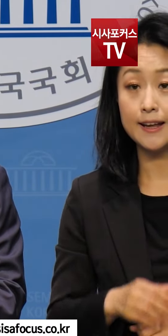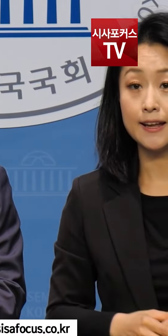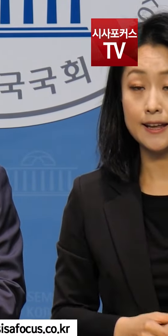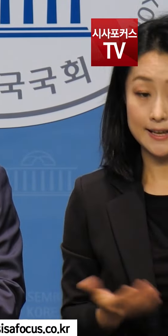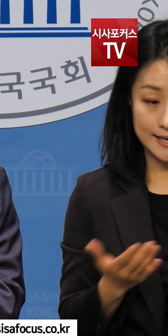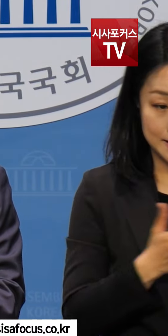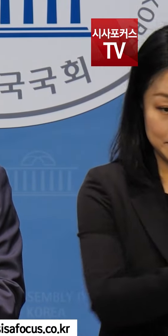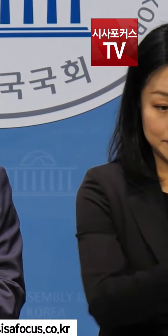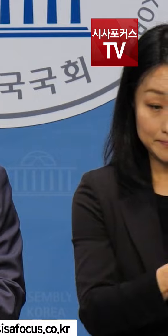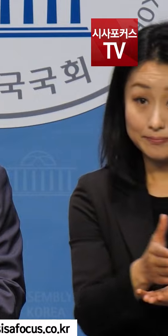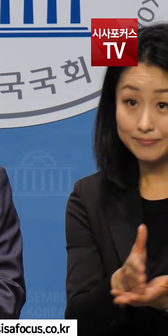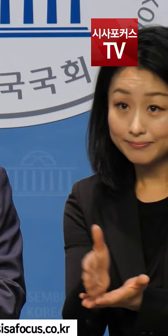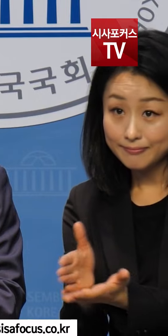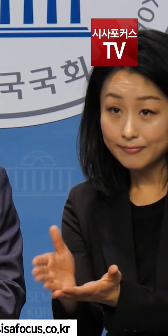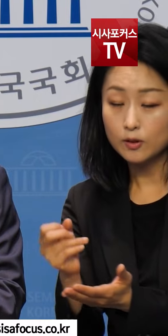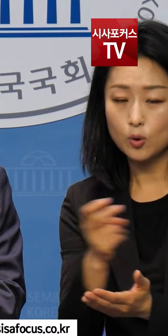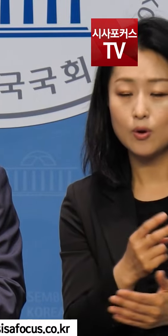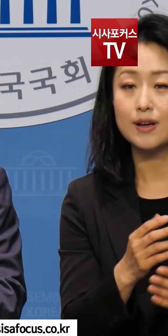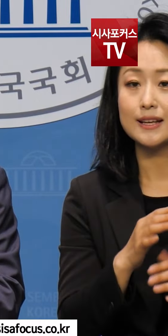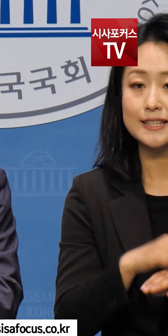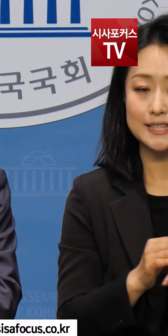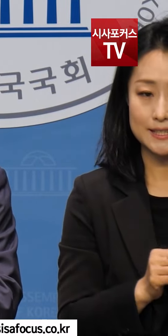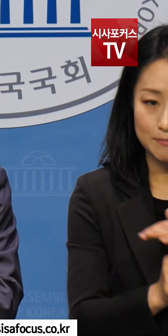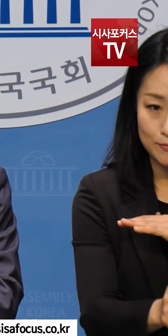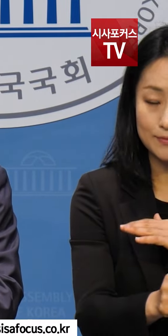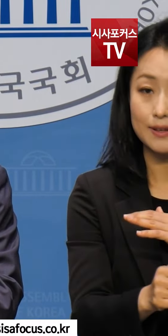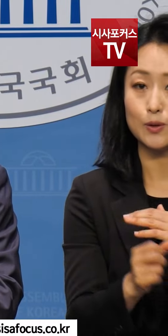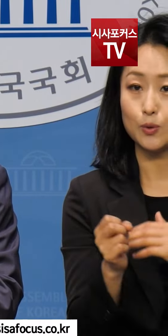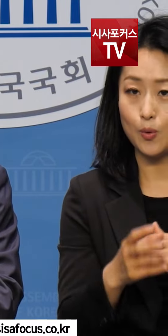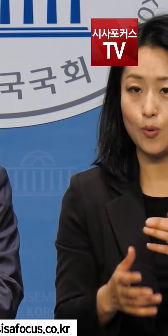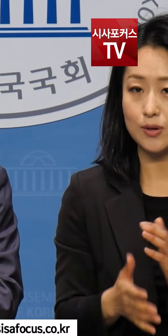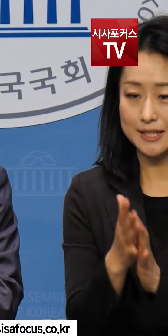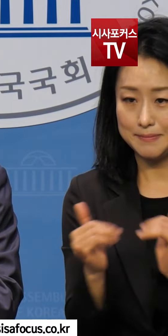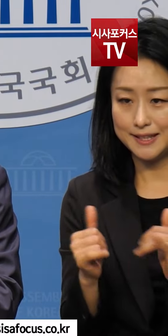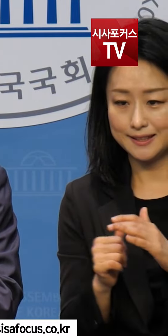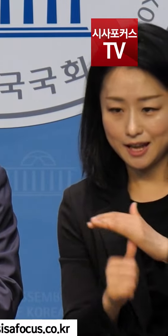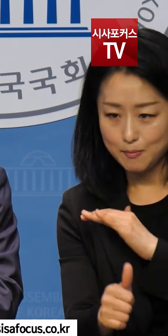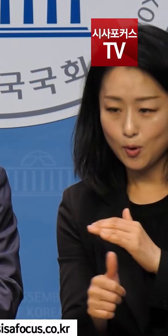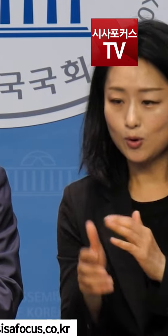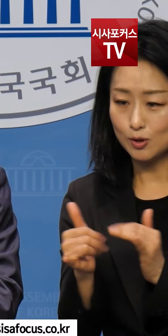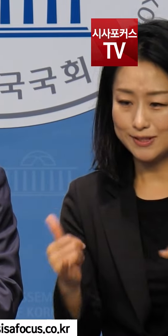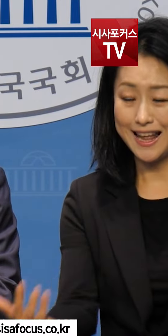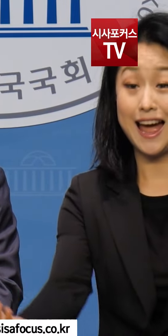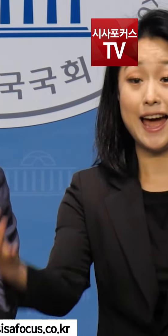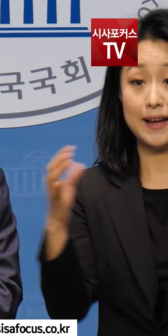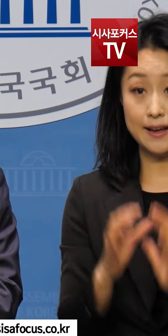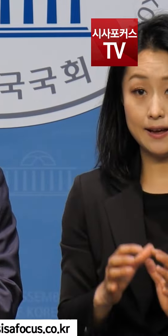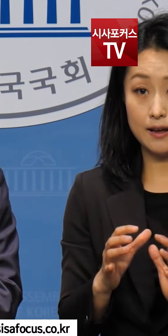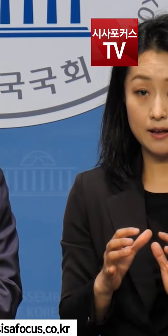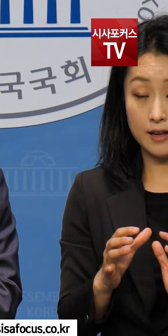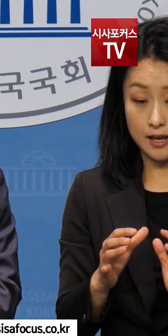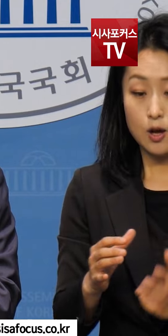보건의료직역들 시민대표 전문가가 참여하는 보건의료인력